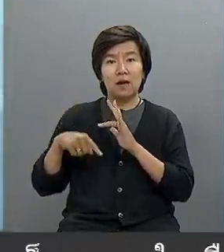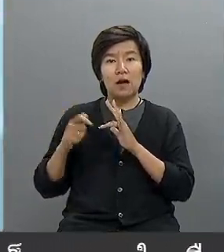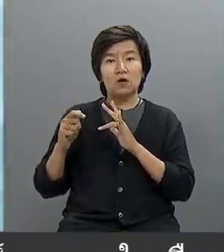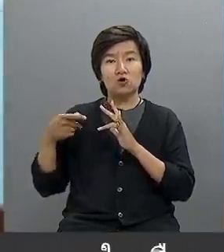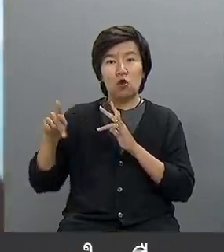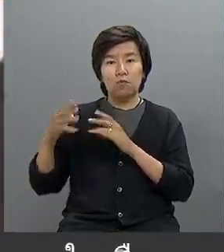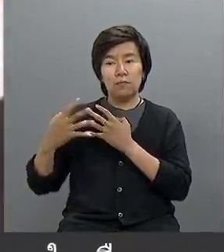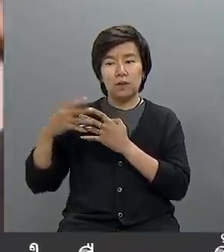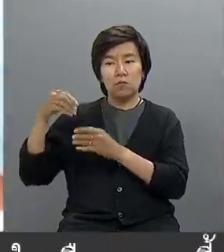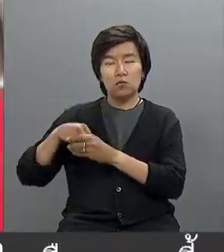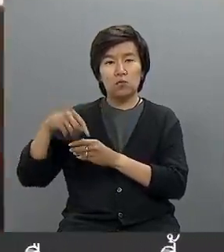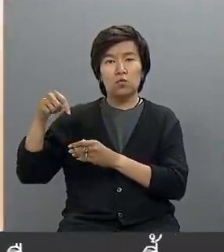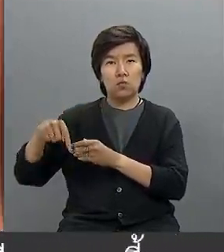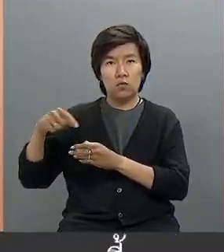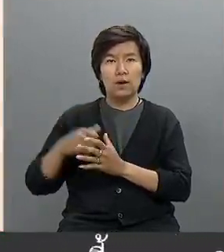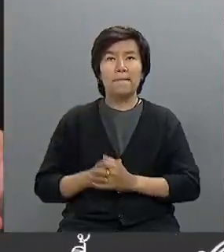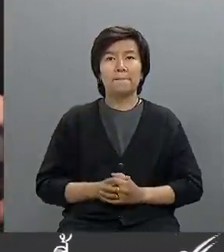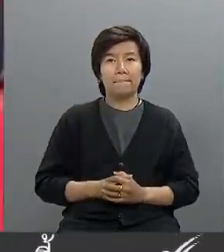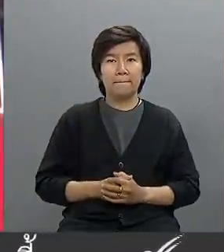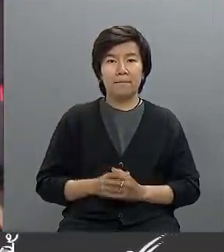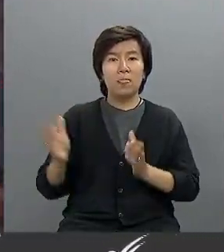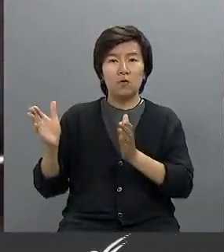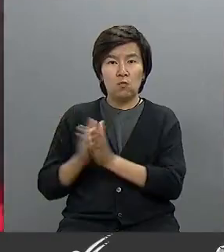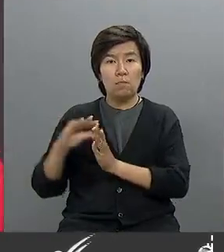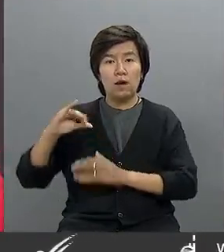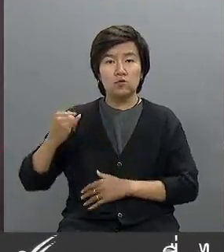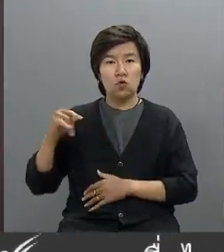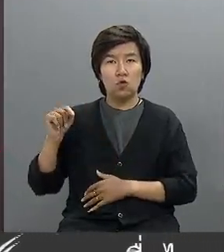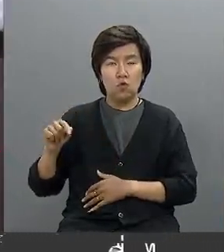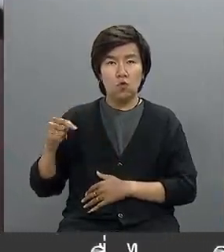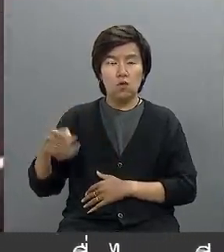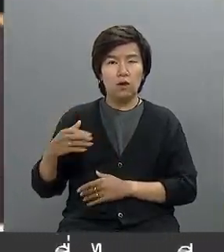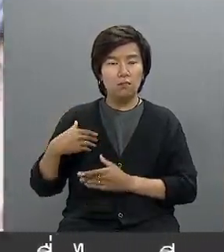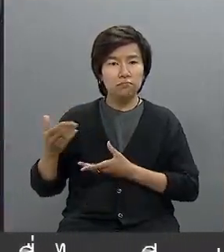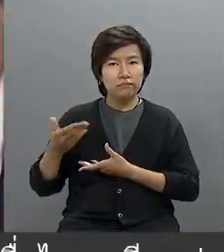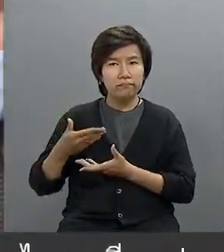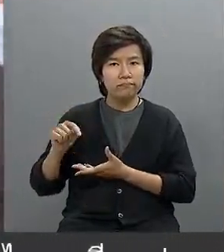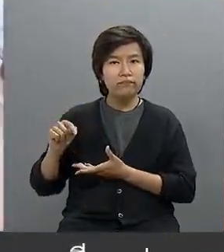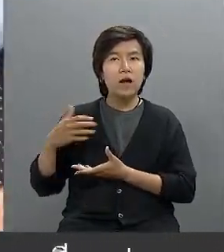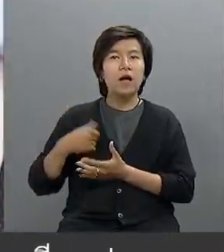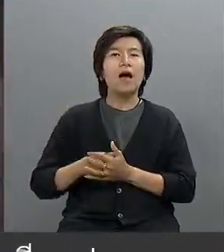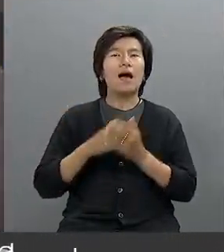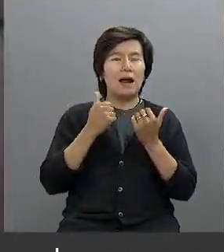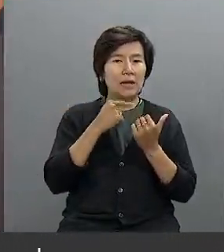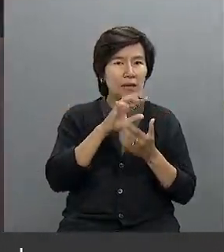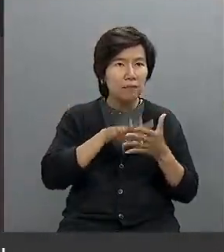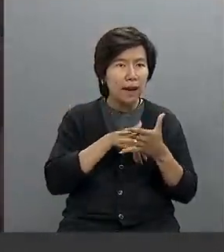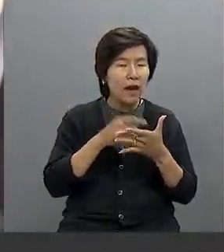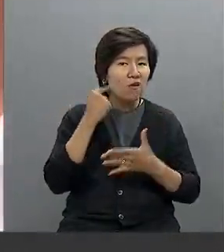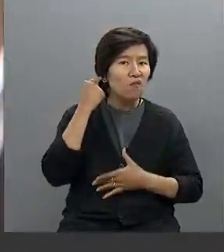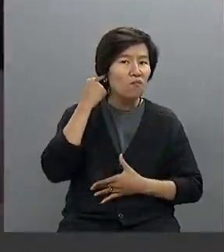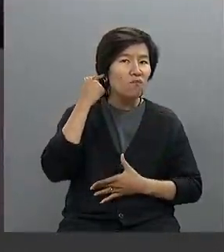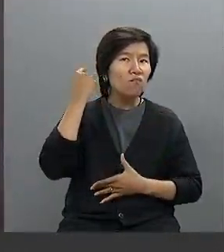เรือนจำพิเศษกรุงเทพพร้อมกับนายโจก่อนที่จะมาทราบแผนการชิงตัวพันตำรวจโทบัญญินที่คุยกันในเรือนจ